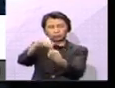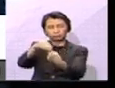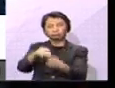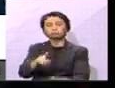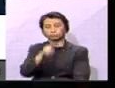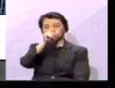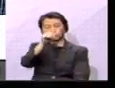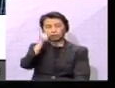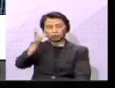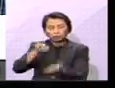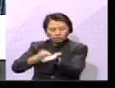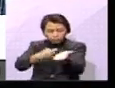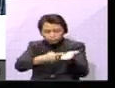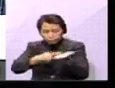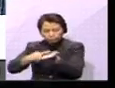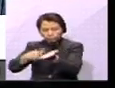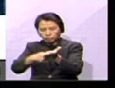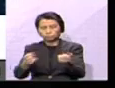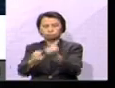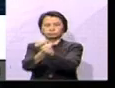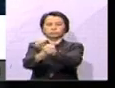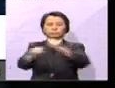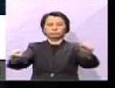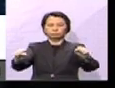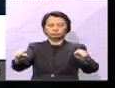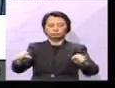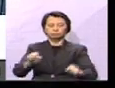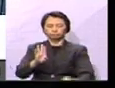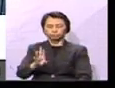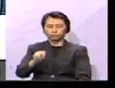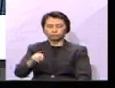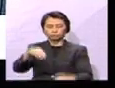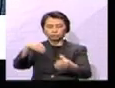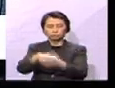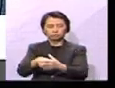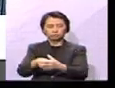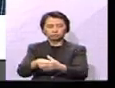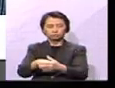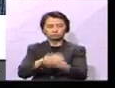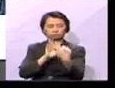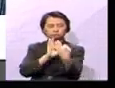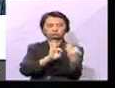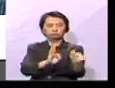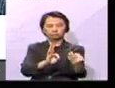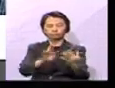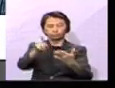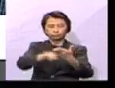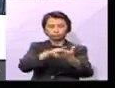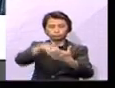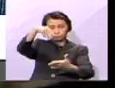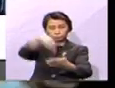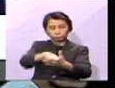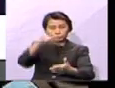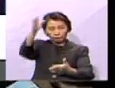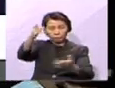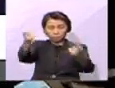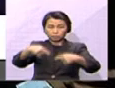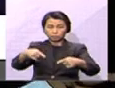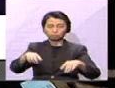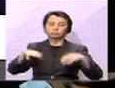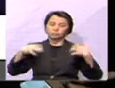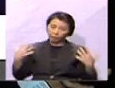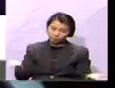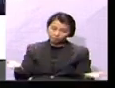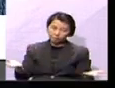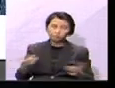tentunya akan membincangkan persiapan barisan nasional dalam menghadapi pru yang akan datang Saya kira itu saja yang